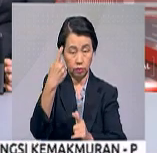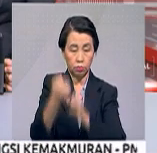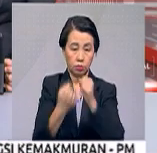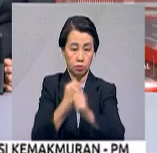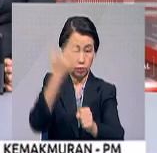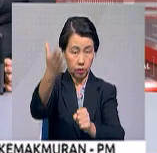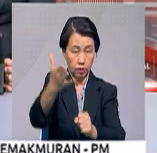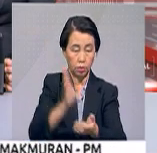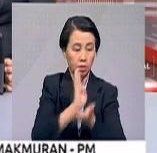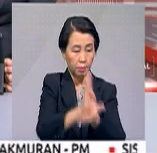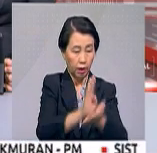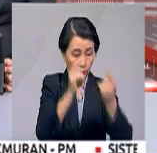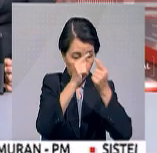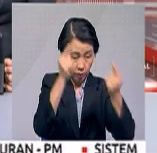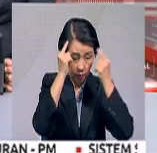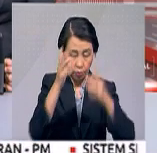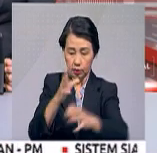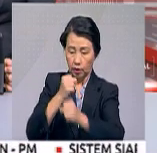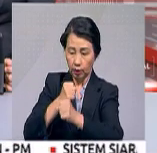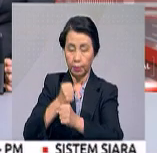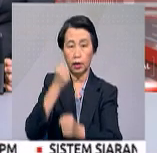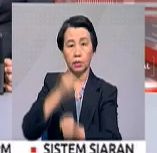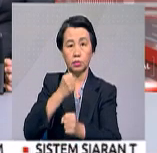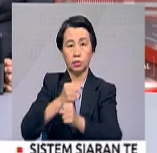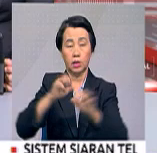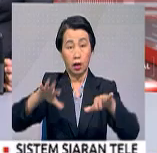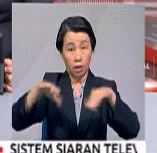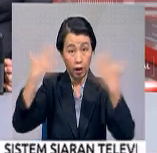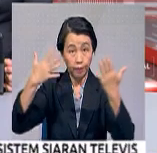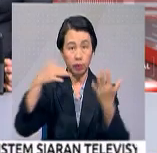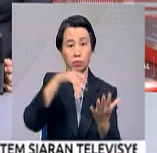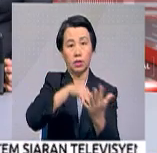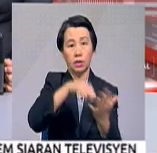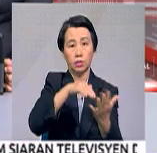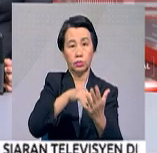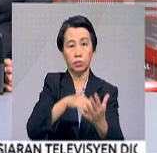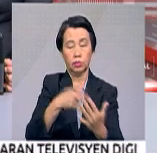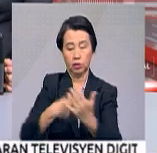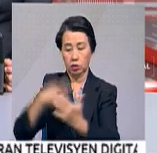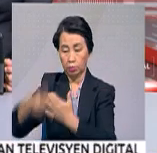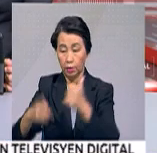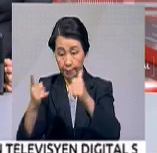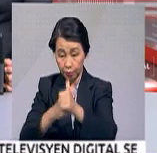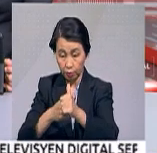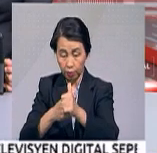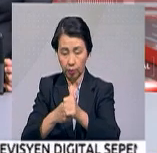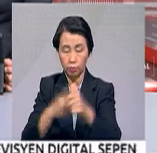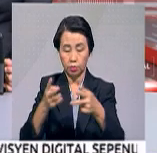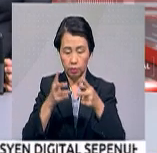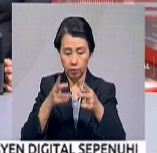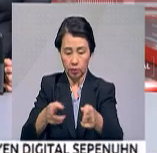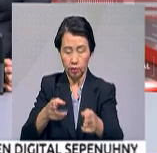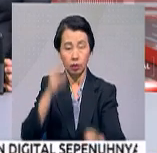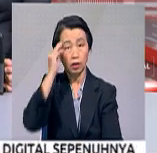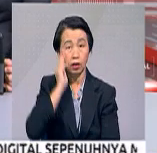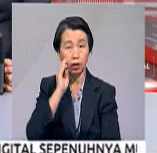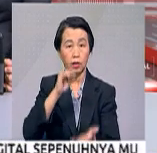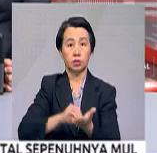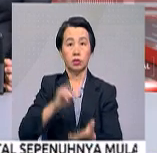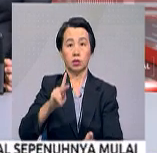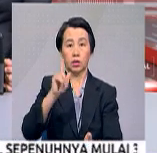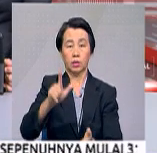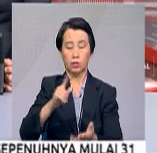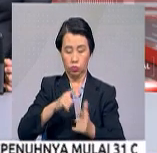usaha membantu graduan mendapat pekerjaan selepas tamat pengajian. Program pertama dilancar Perdana Menteri Tun Dr. Mahathir Mohamad di Kuala